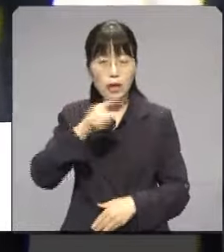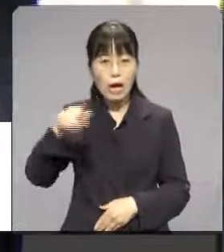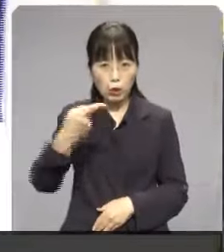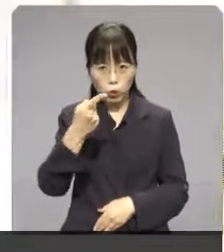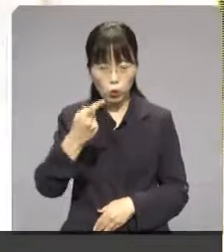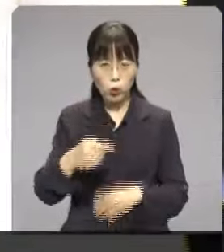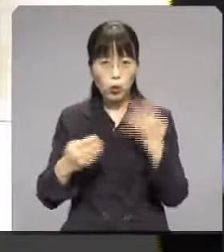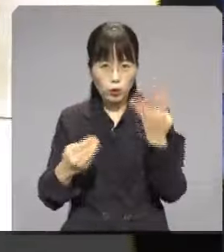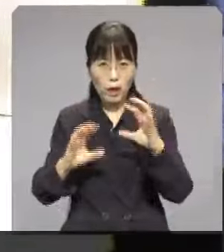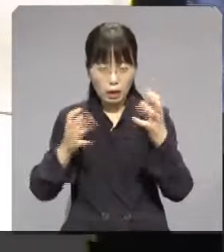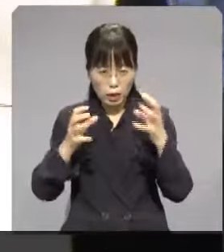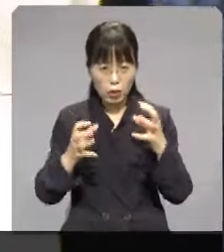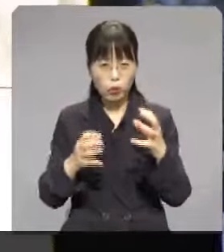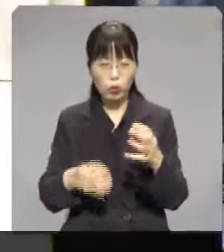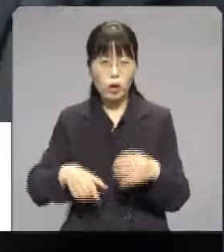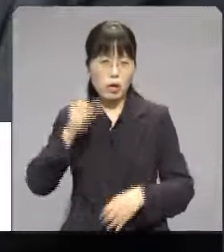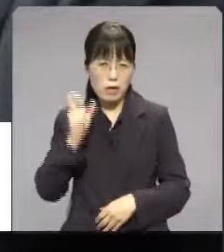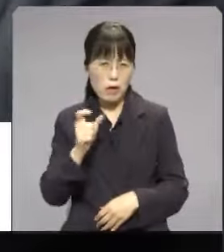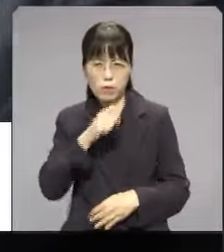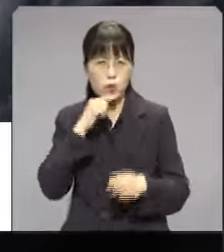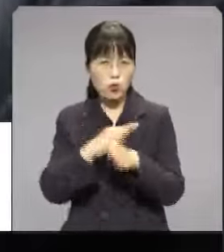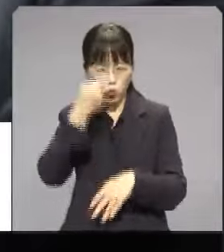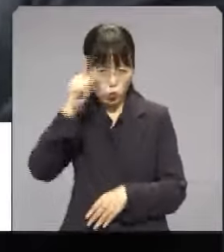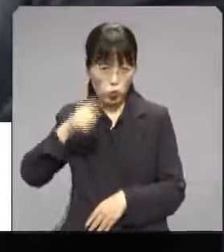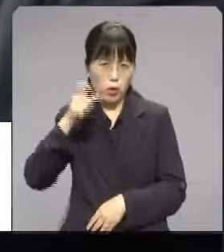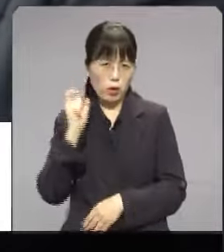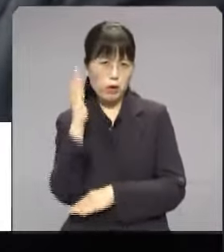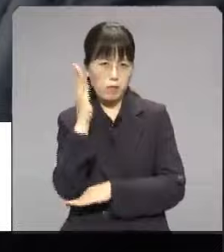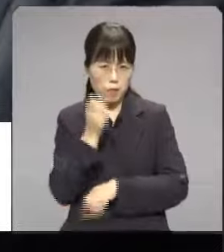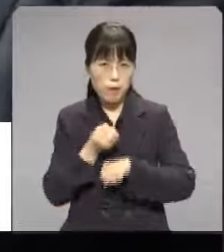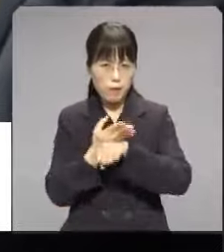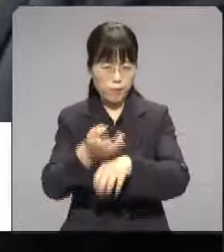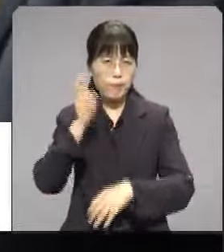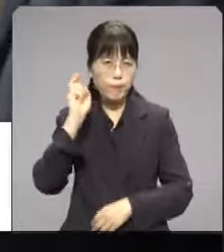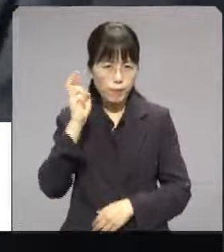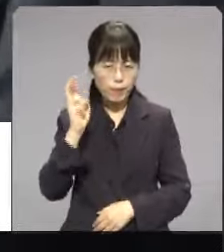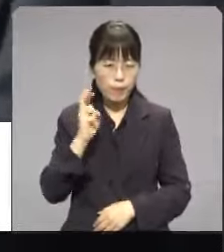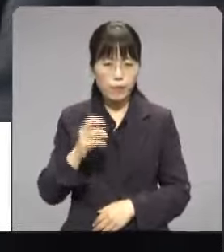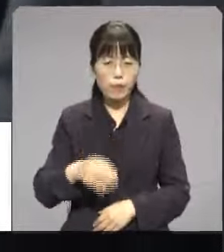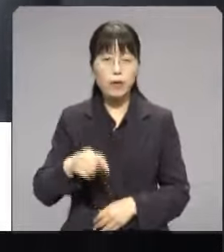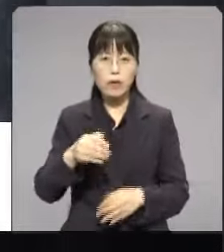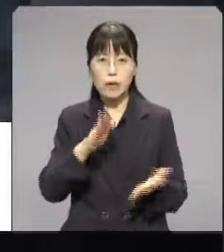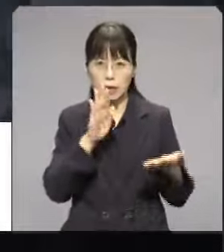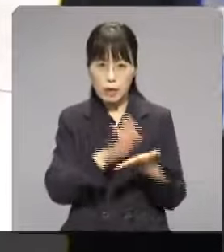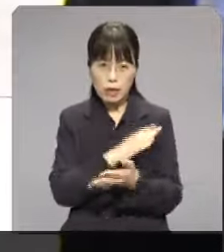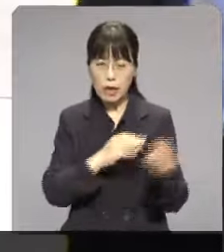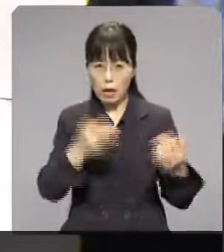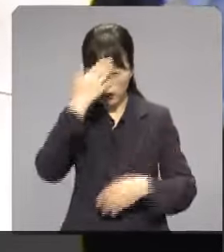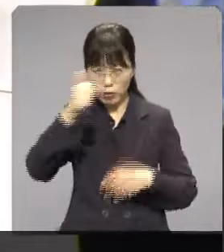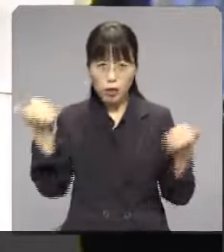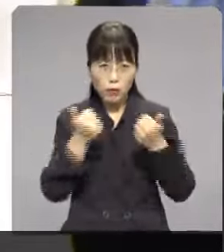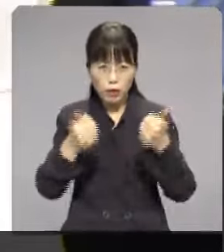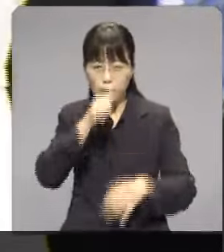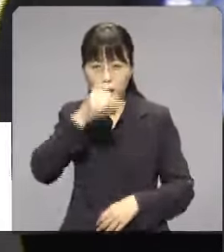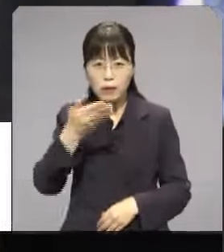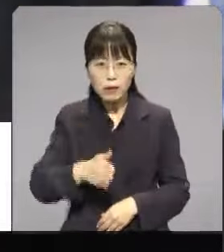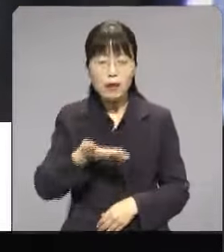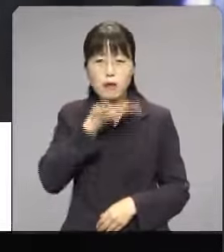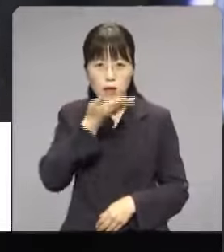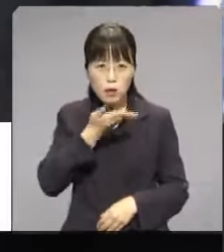아태 4개국이 북러에 강력한 메시지를 발신할 것이라고 밝혔습니다. 릴레이 양자회담도 갔는데